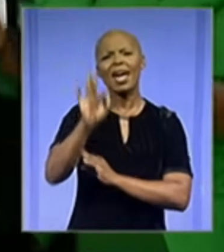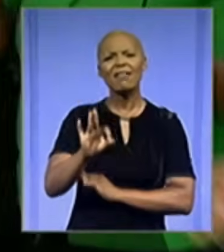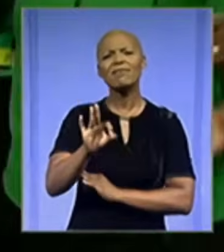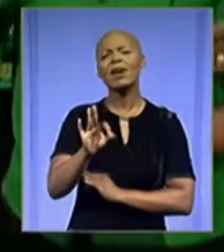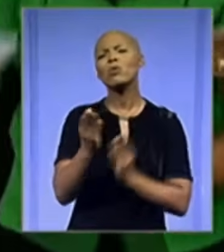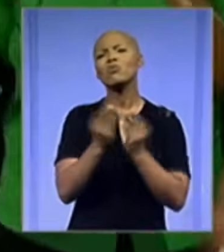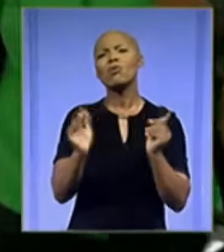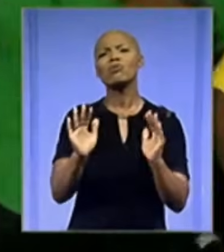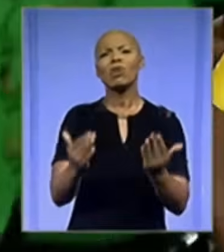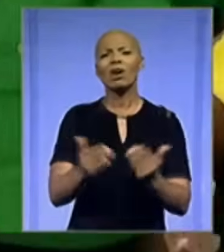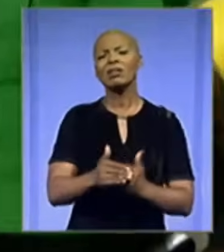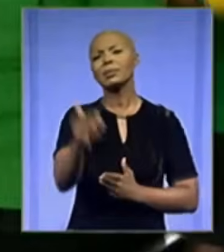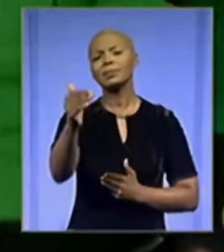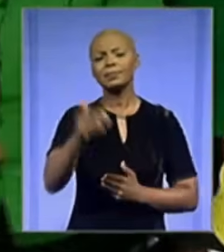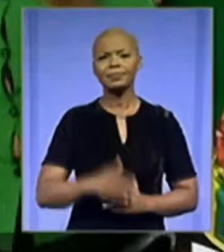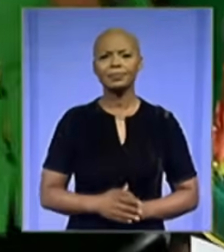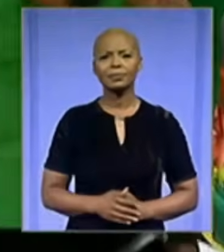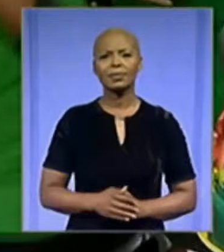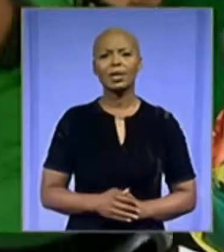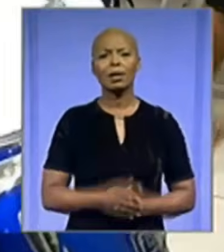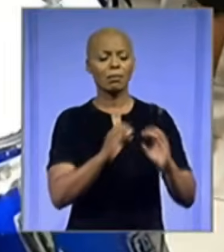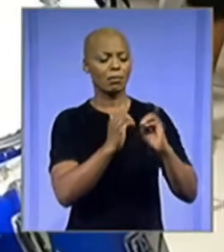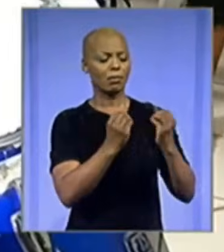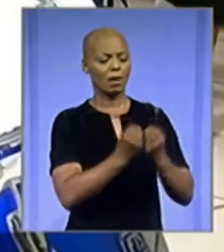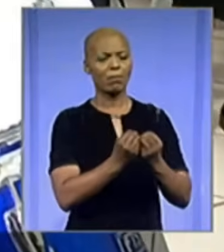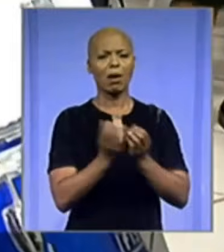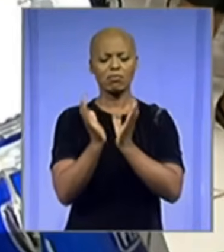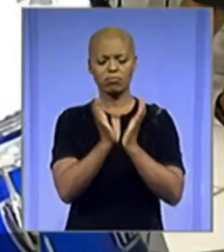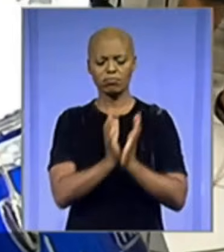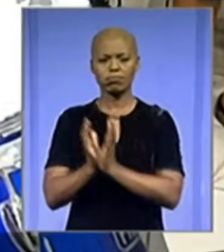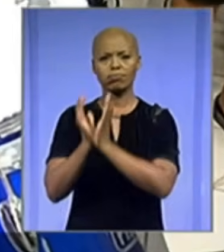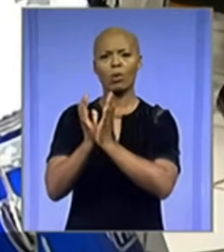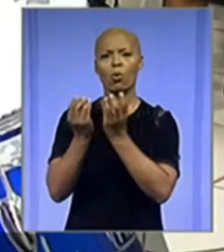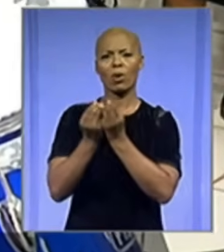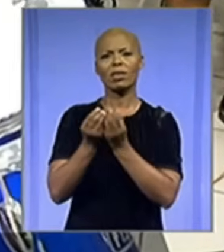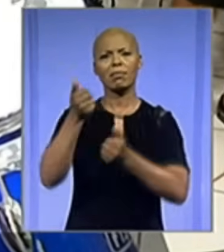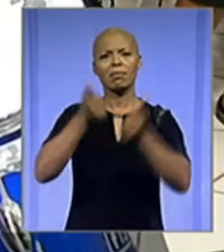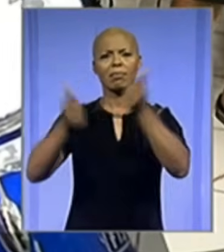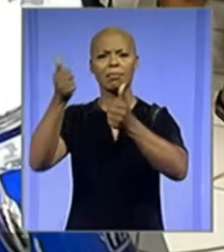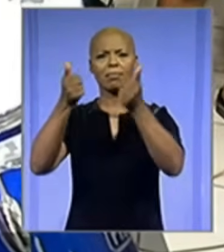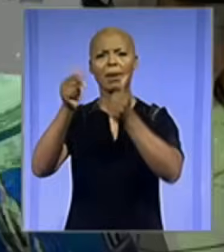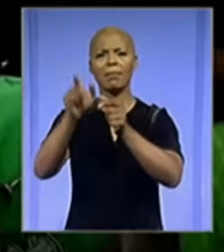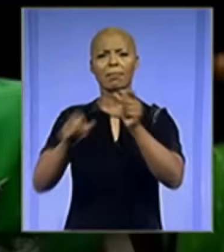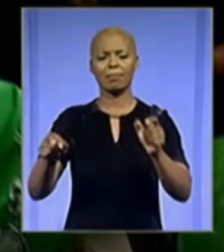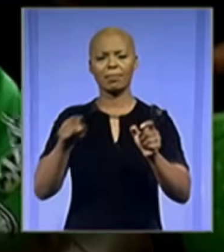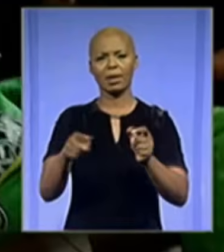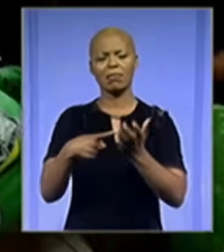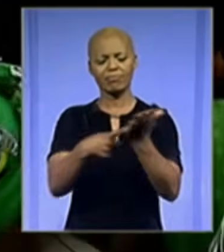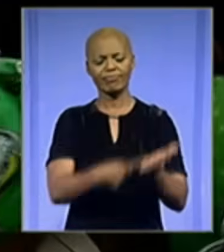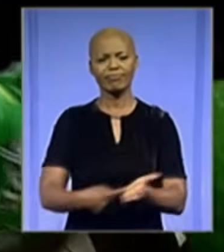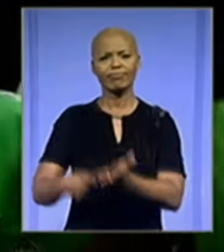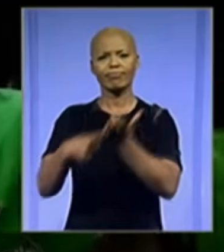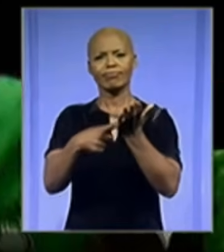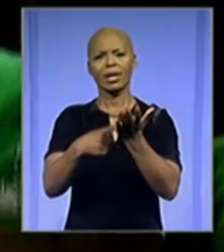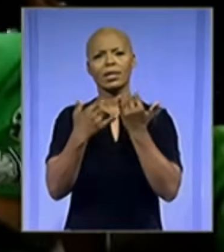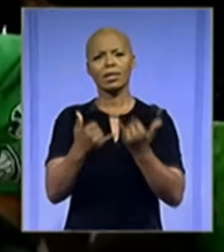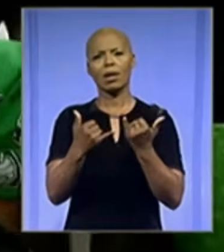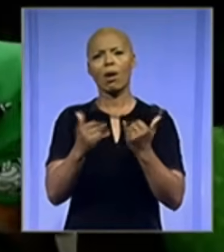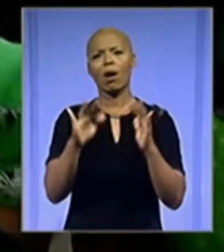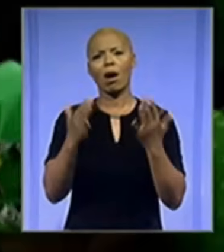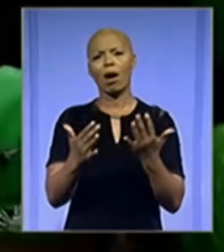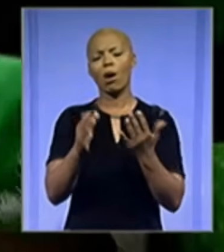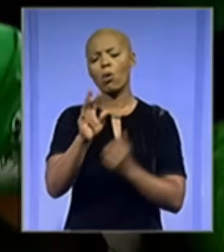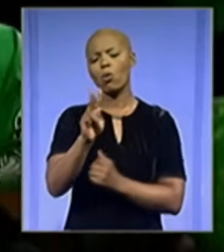e rulagantse go tshwara kopano ya mogoso le batsa karolo ba ba maleba go samagana le morero o ka ga ukuthwala kwa kgaolong